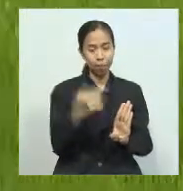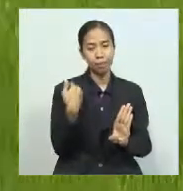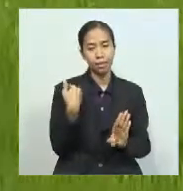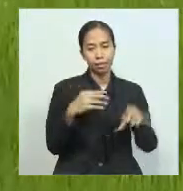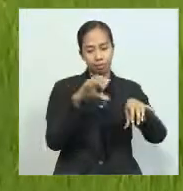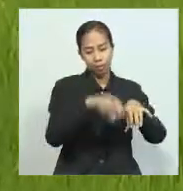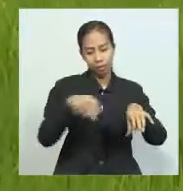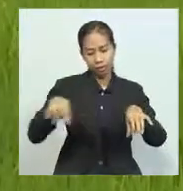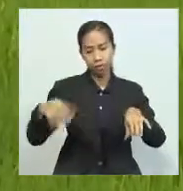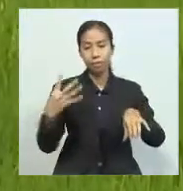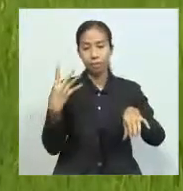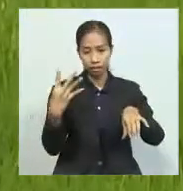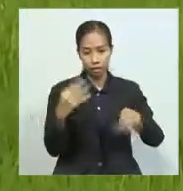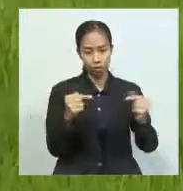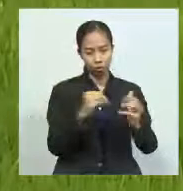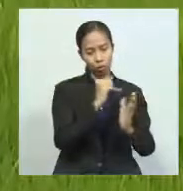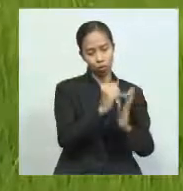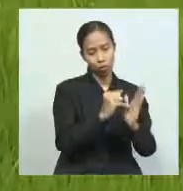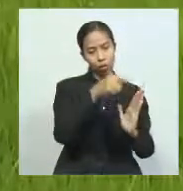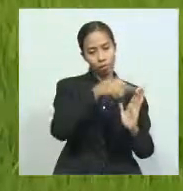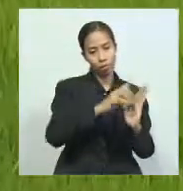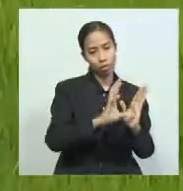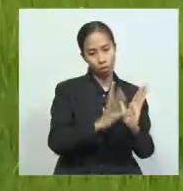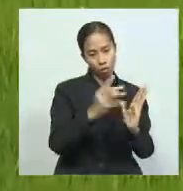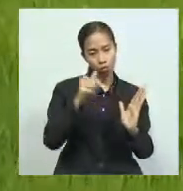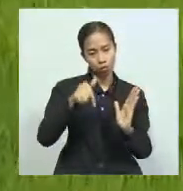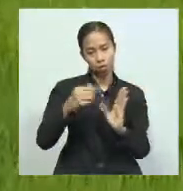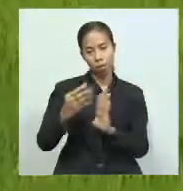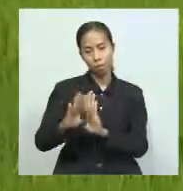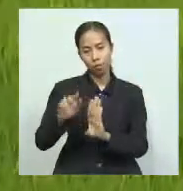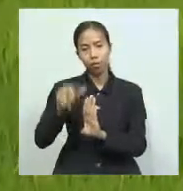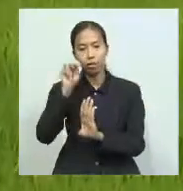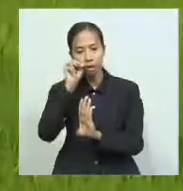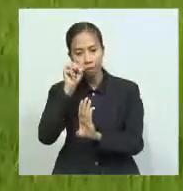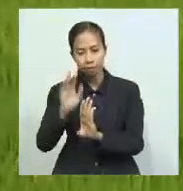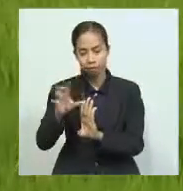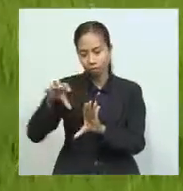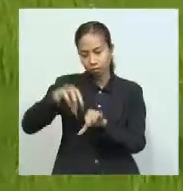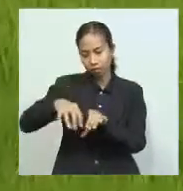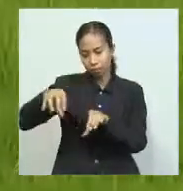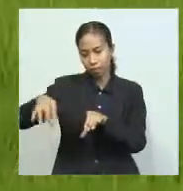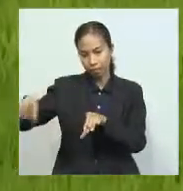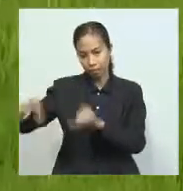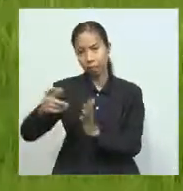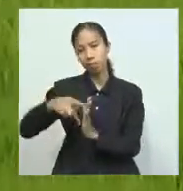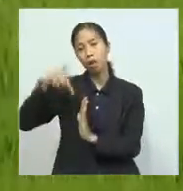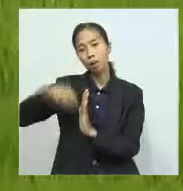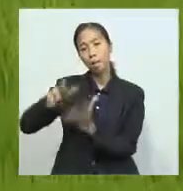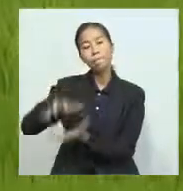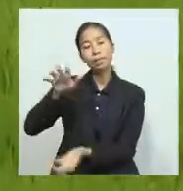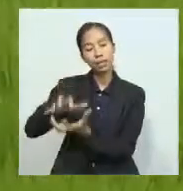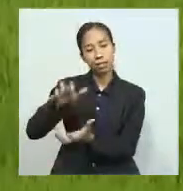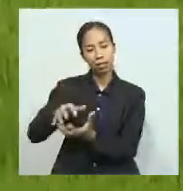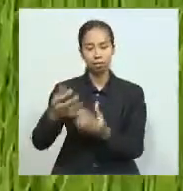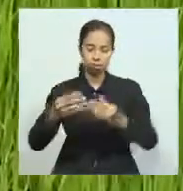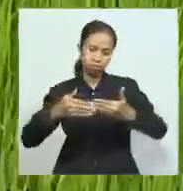ามจังหวัดพิษณุโลกประตูระบายน้ำท่าแหประตูระบายน้ำวังจิกและประตูระบายน้ำโพประทับช้างซึ่งอยู่ในจังหวัดพิจิตรนะครับรวมระยะ